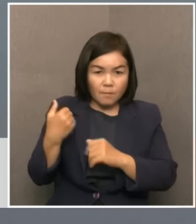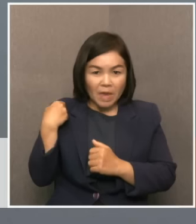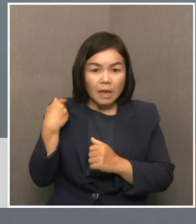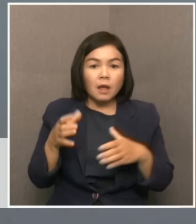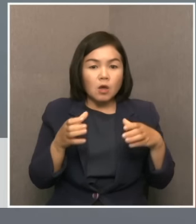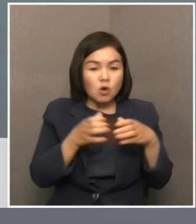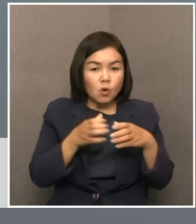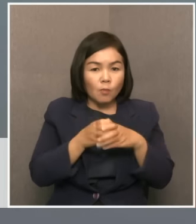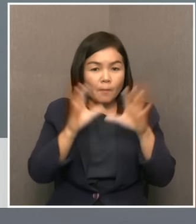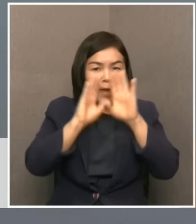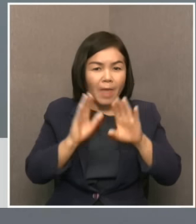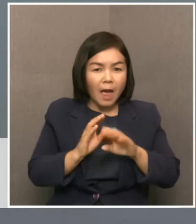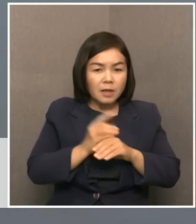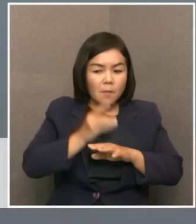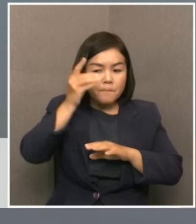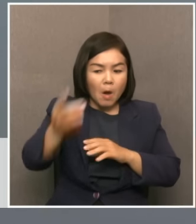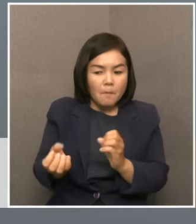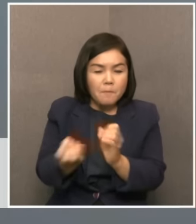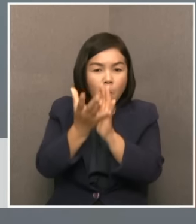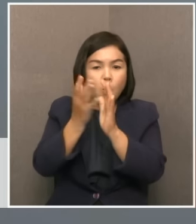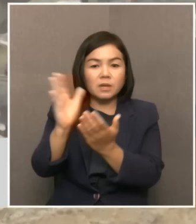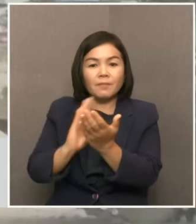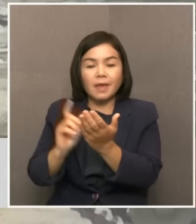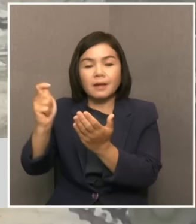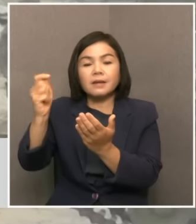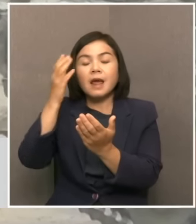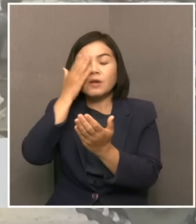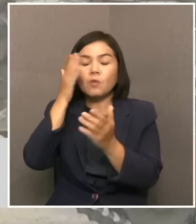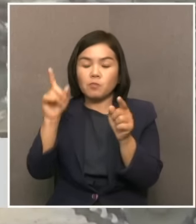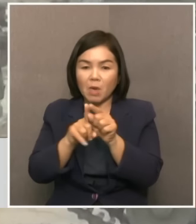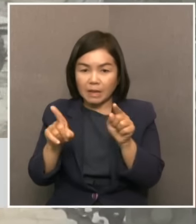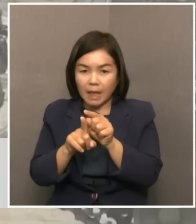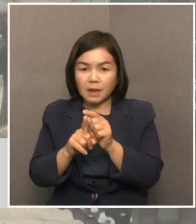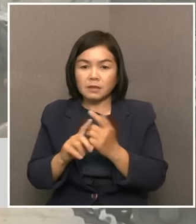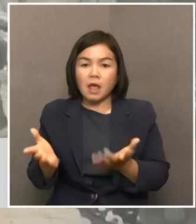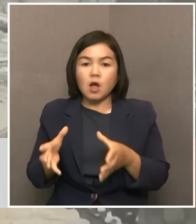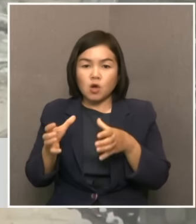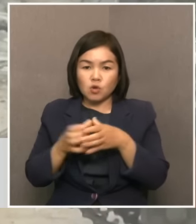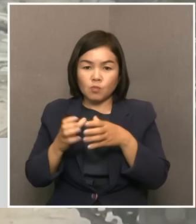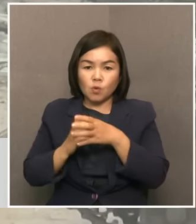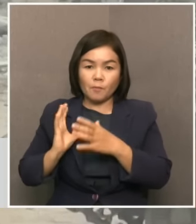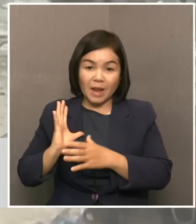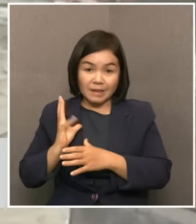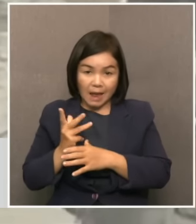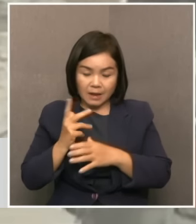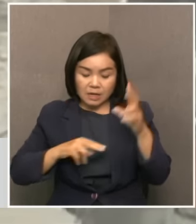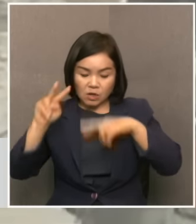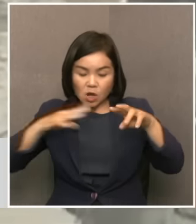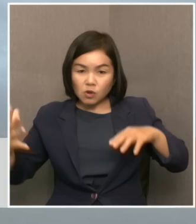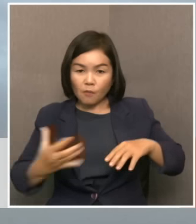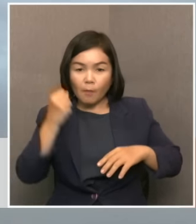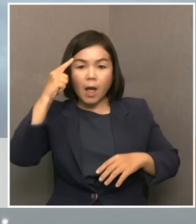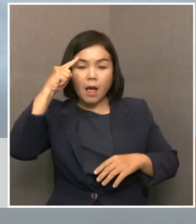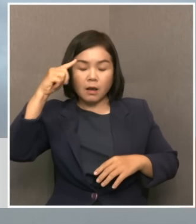ลายลูกเข้าใส่เมืองเบียชิบาในอิสราเอลเมืองนี้เป็นดินแดนปาเลสไตน์ที่อยู่ในพื้นที่ยึดครองของอิสราเอล